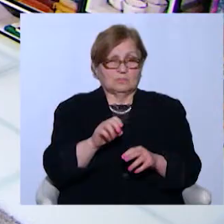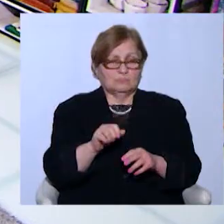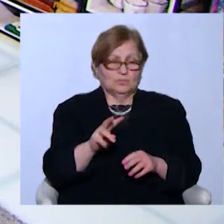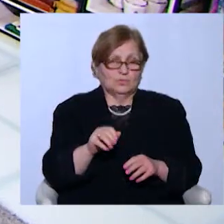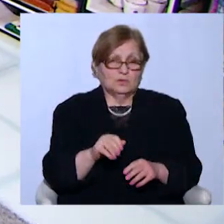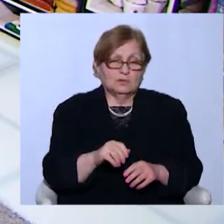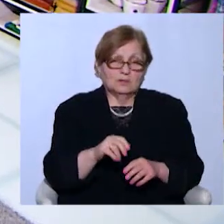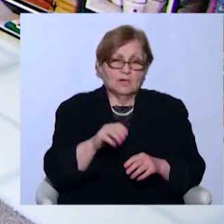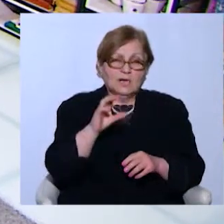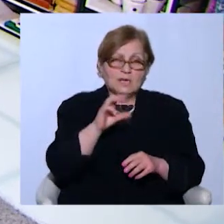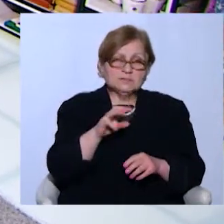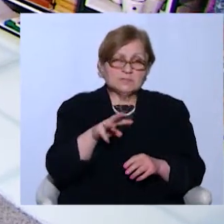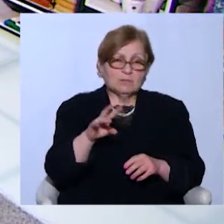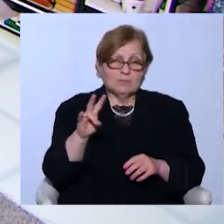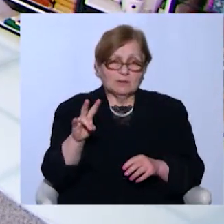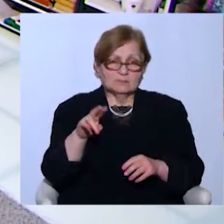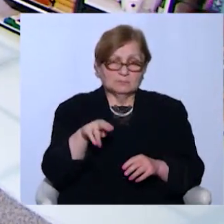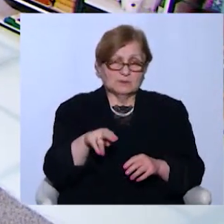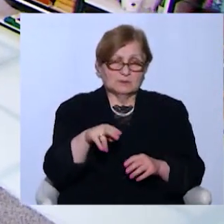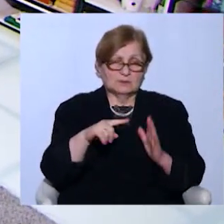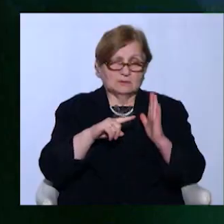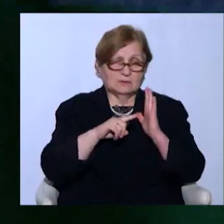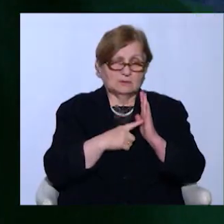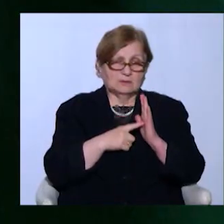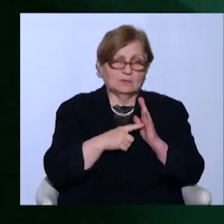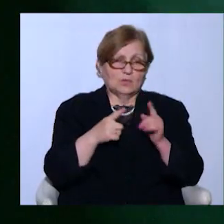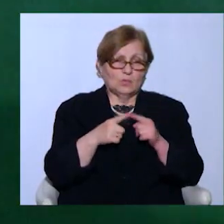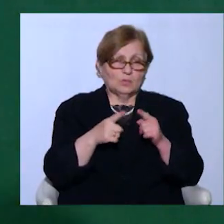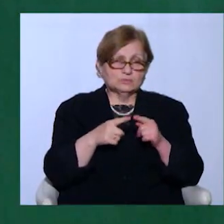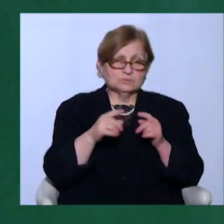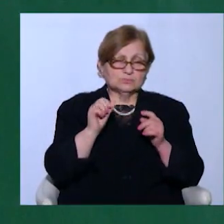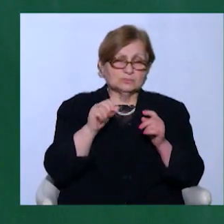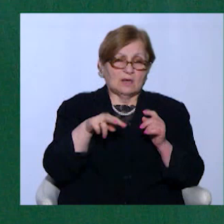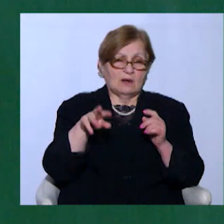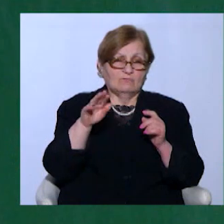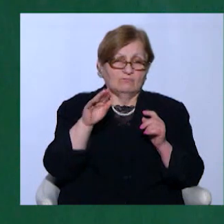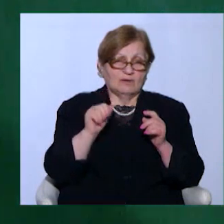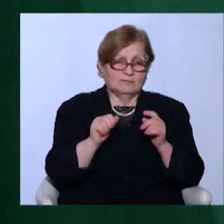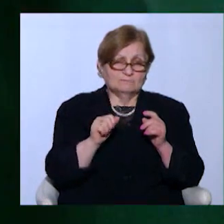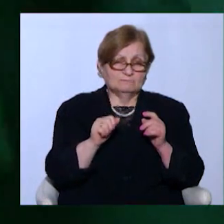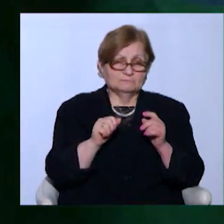ეს MNP გამრავლებული კოსინუს ალფაზე უდრის ეს